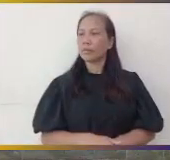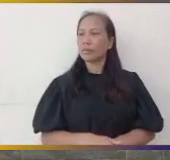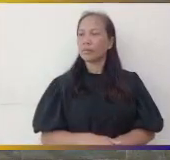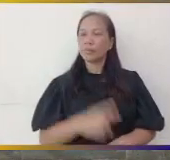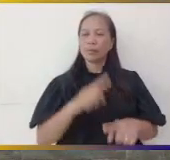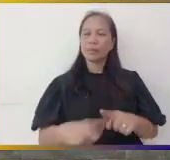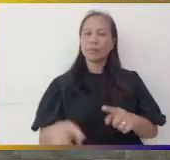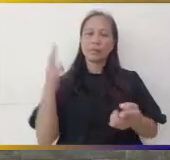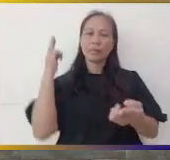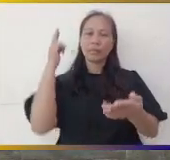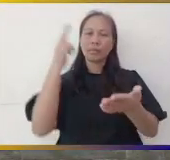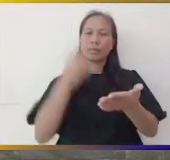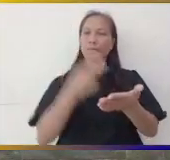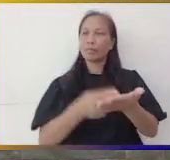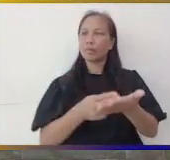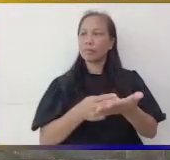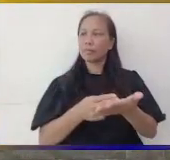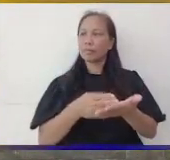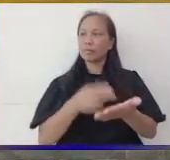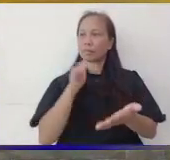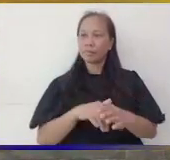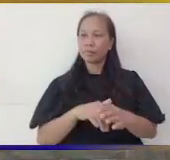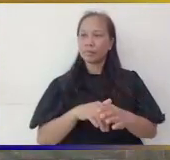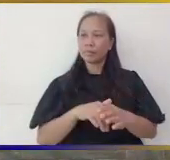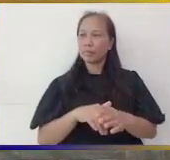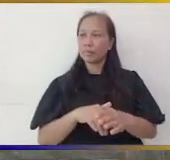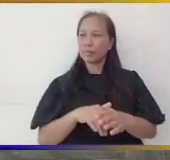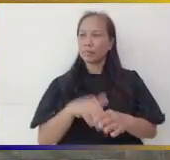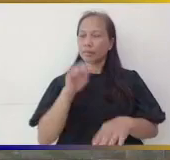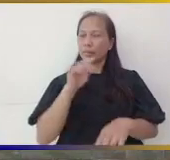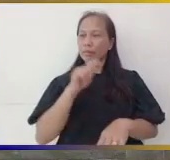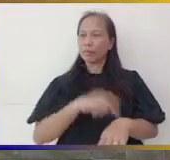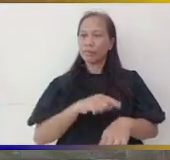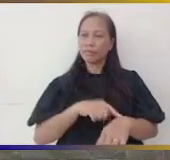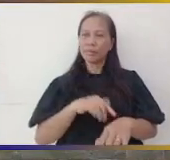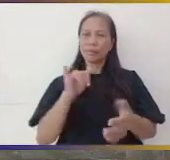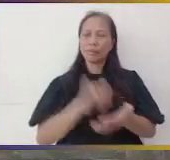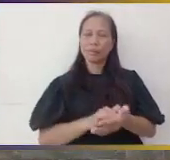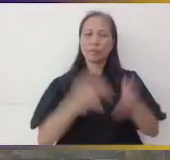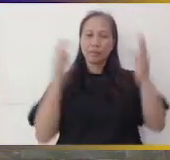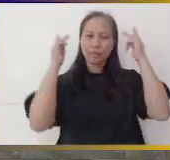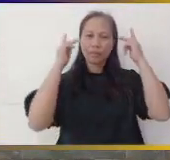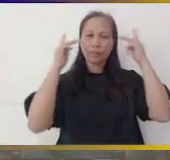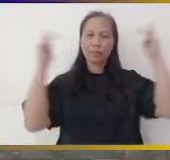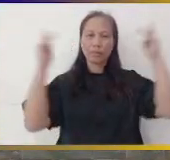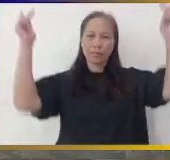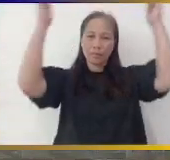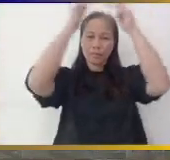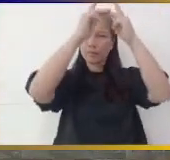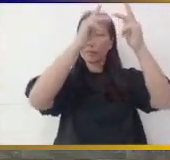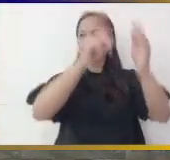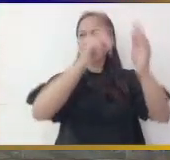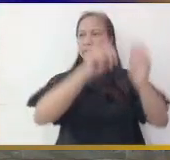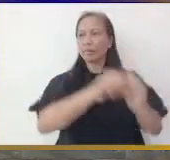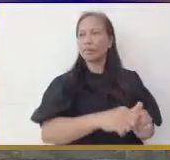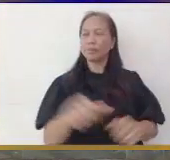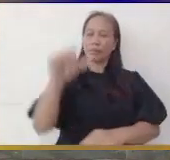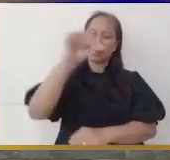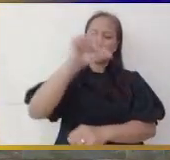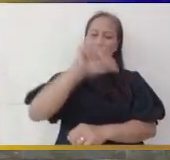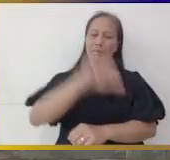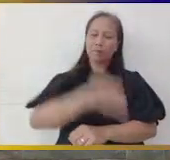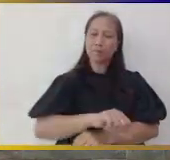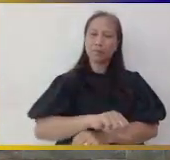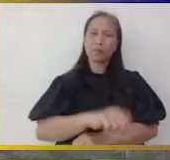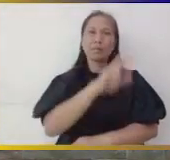pagkakataon na nagkaroon na ng decline of papacy ibig sabihin yong kanilang kapangyarihan yung kanilang power